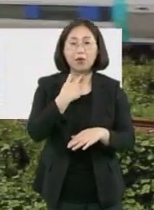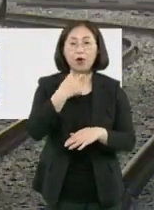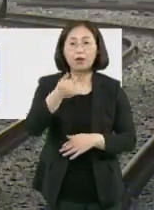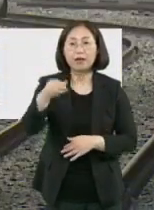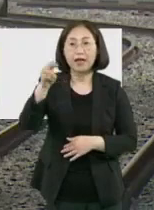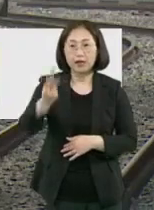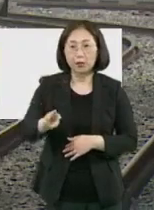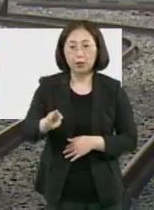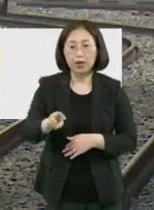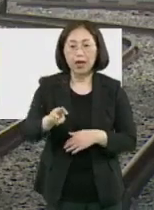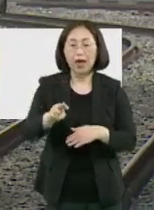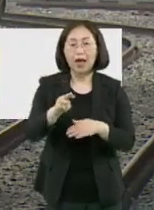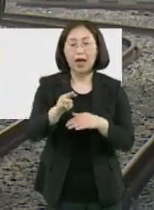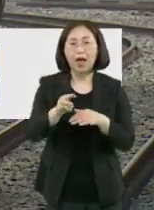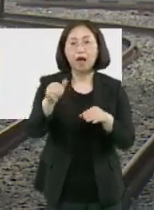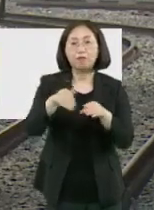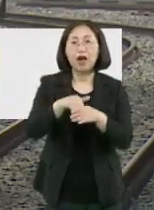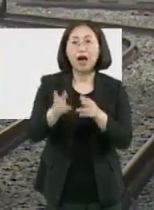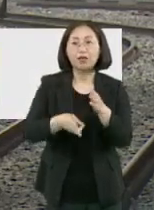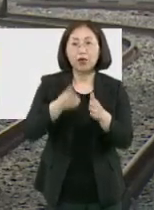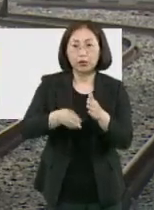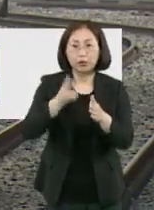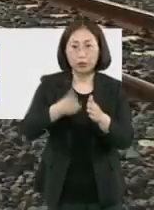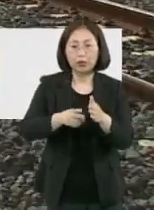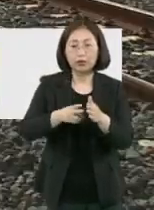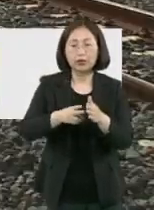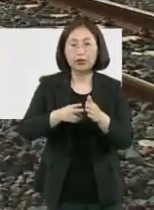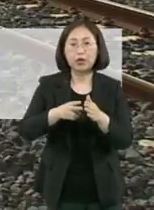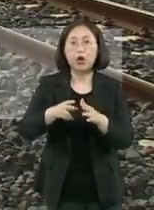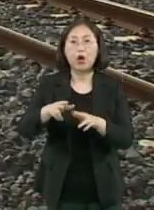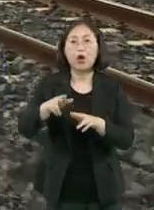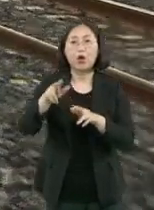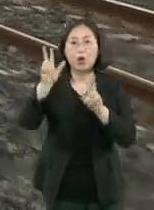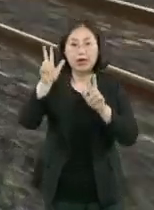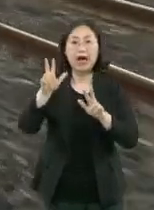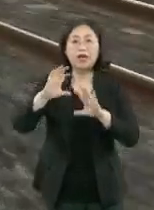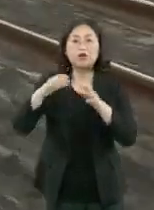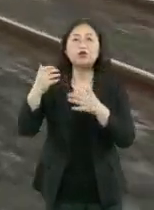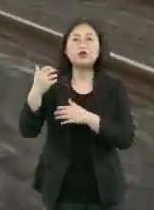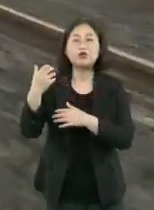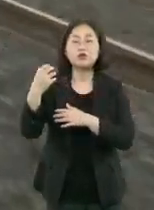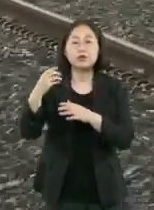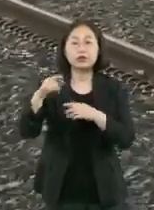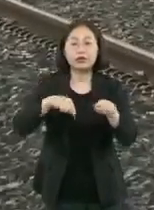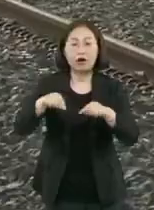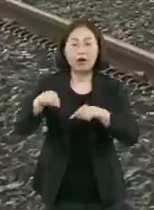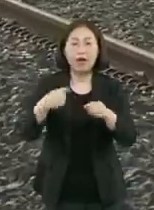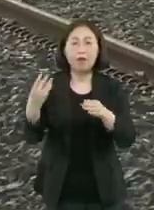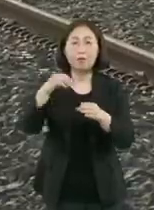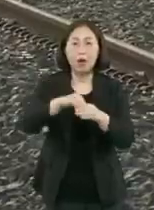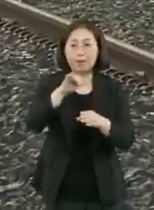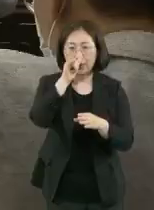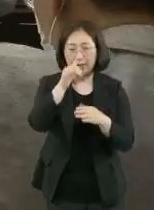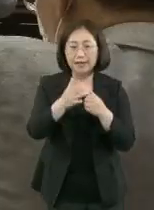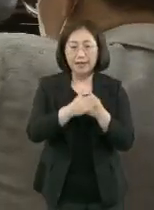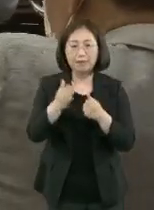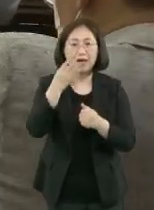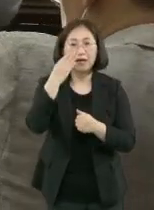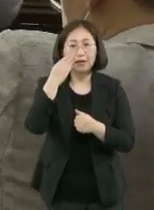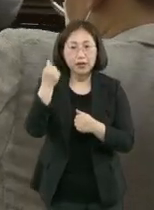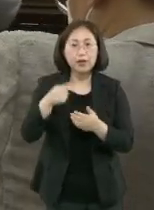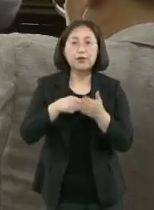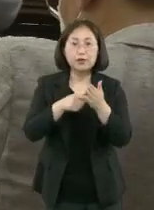세종간 충청 산업문화철도 등 핵심 공약이 현 정부의 국정과제에도 포함돼 있어서 탄력을 받을 걸로